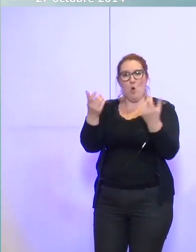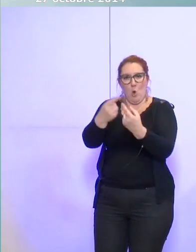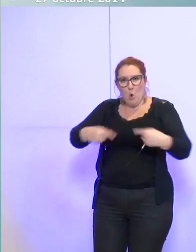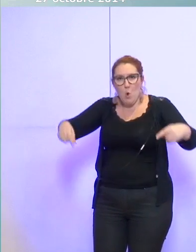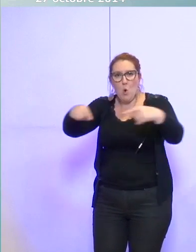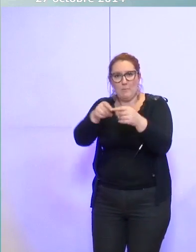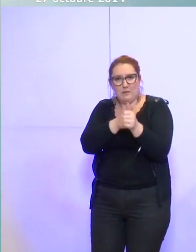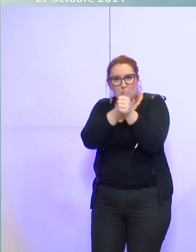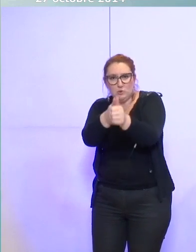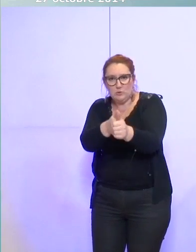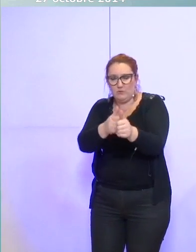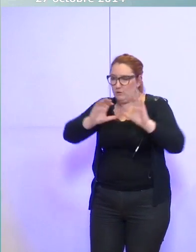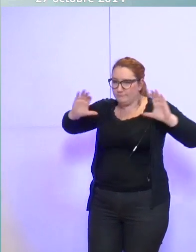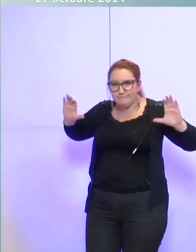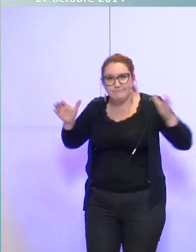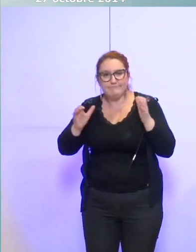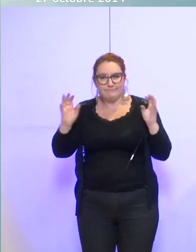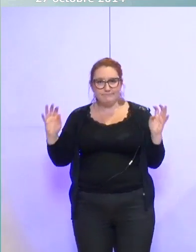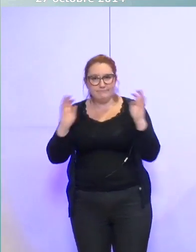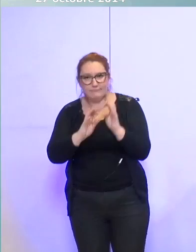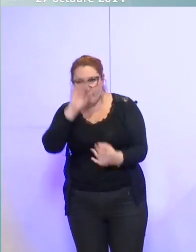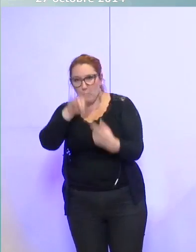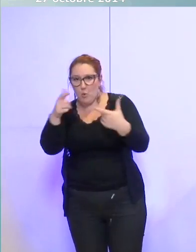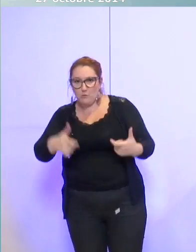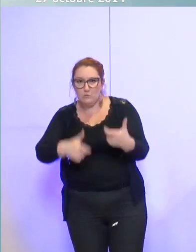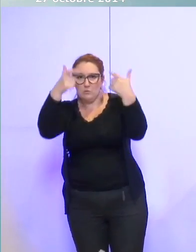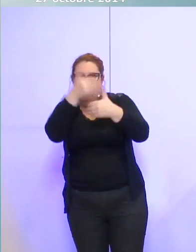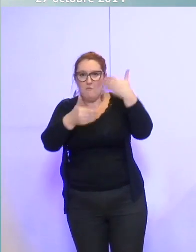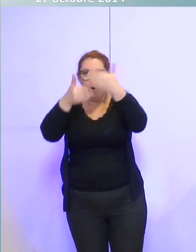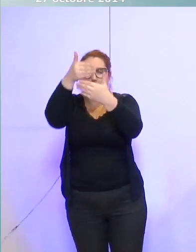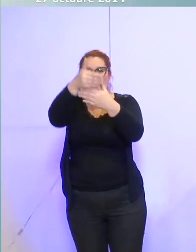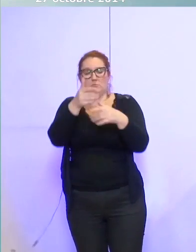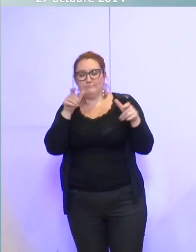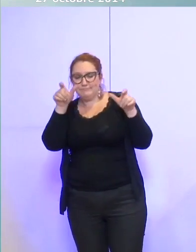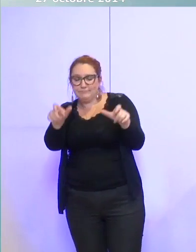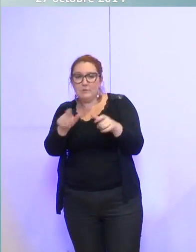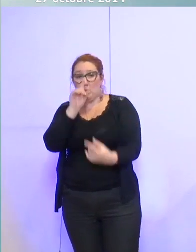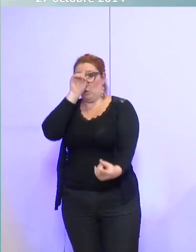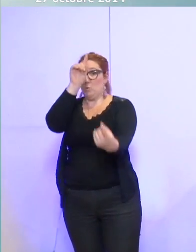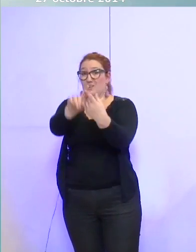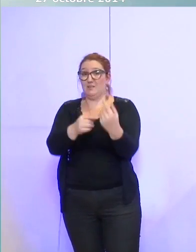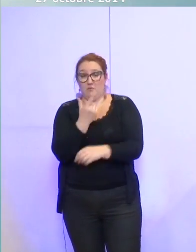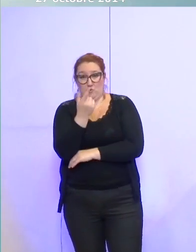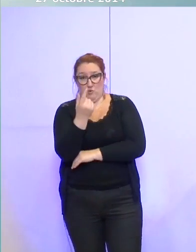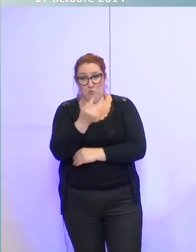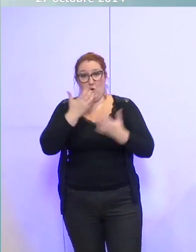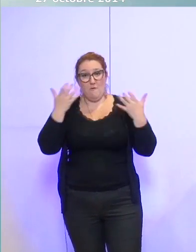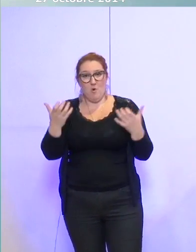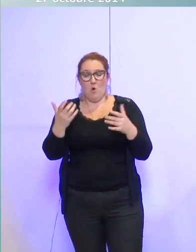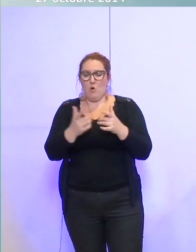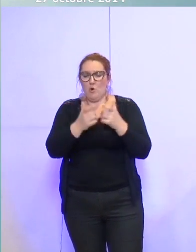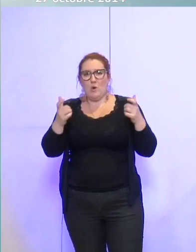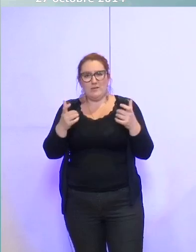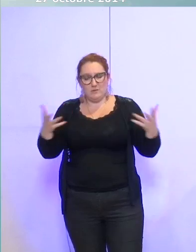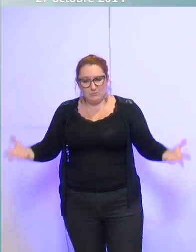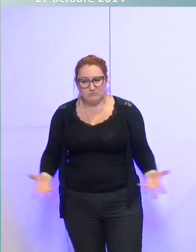nouveau bâtiment. Cette association vise pour nous un double objectif, que les collectivités aident à faire émerger un pôle sciences